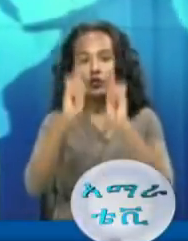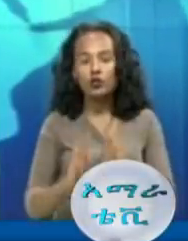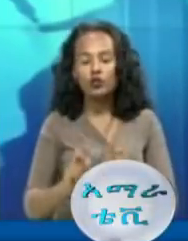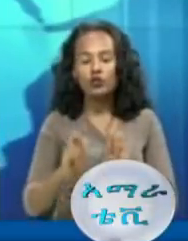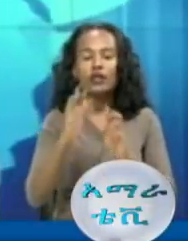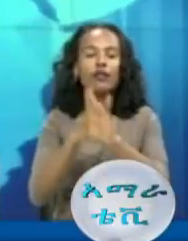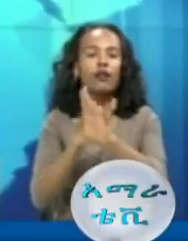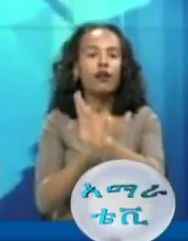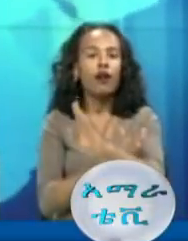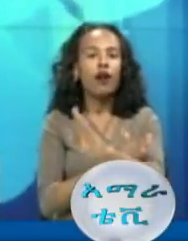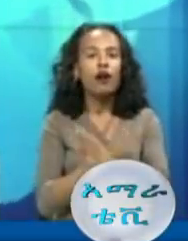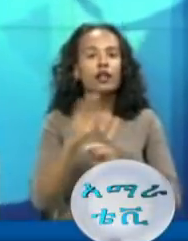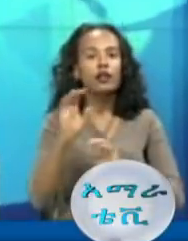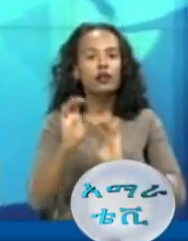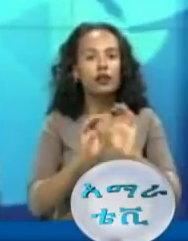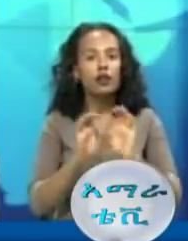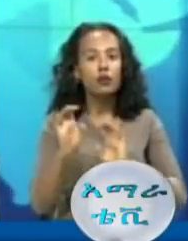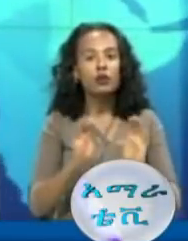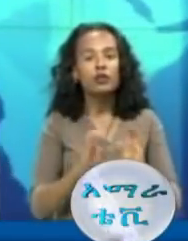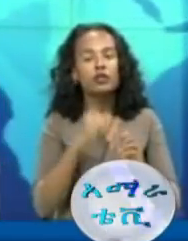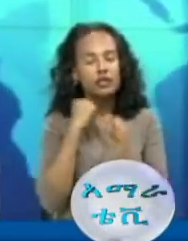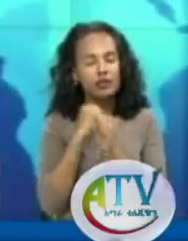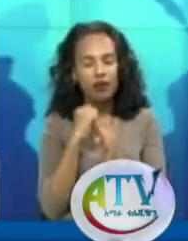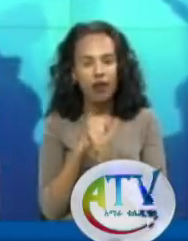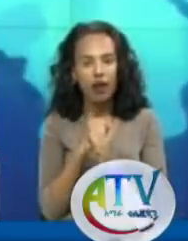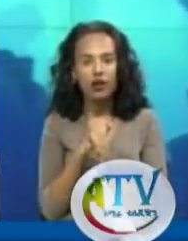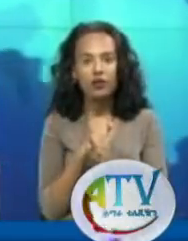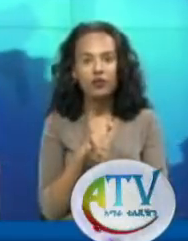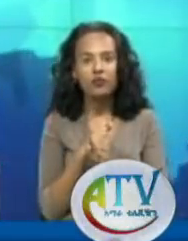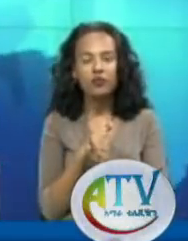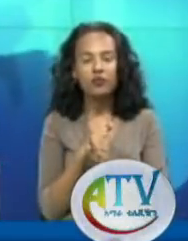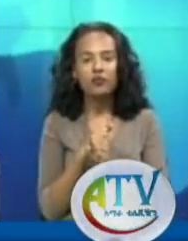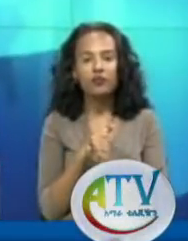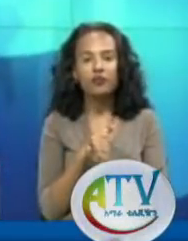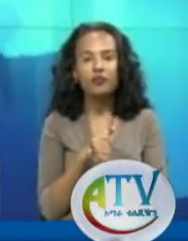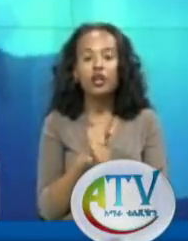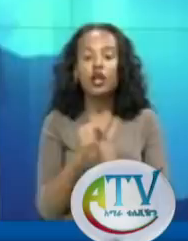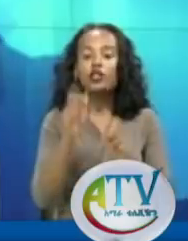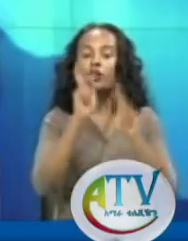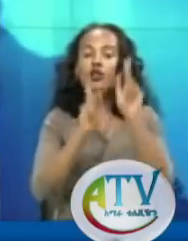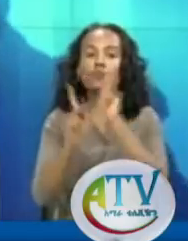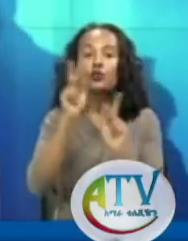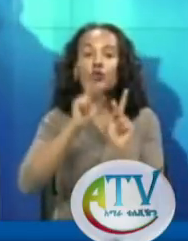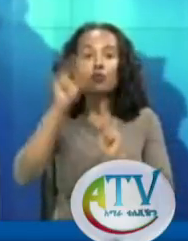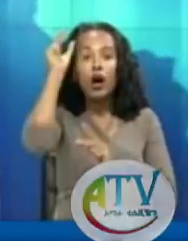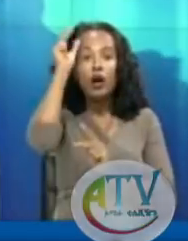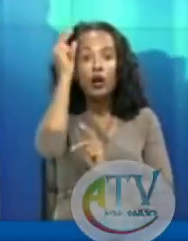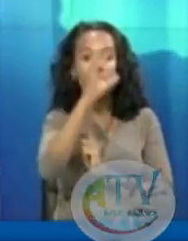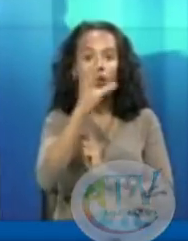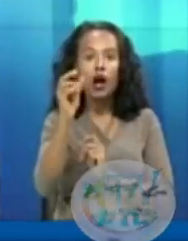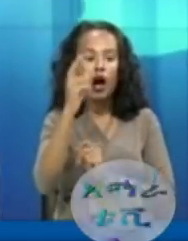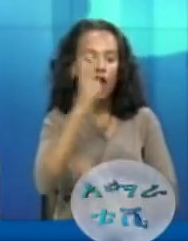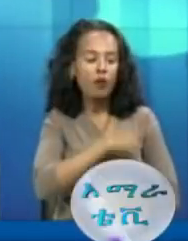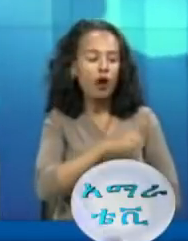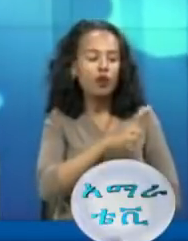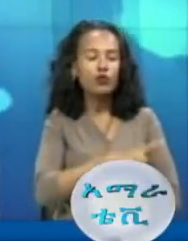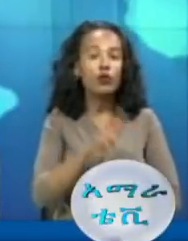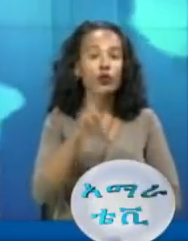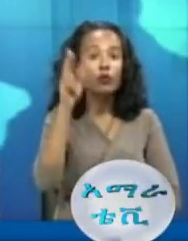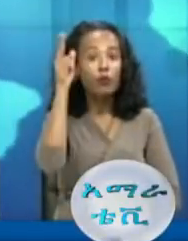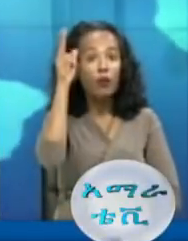ልዩ ትኩረት ተሰጥቶት ይሰራል። የህዝቡ ባህላዊና ሃይማኖታዊ